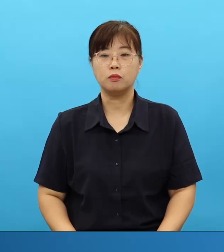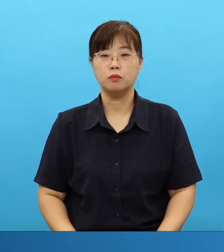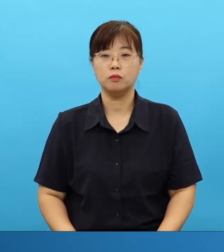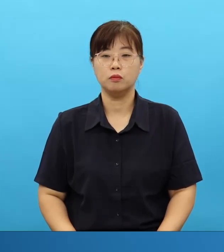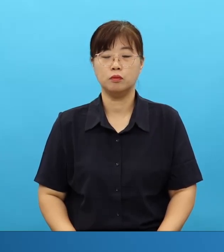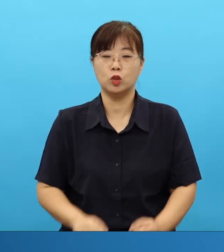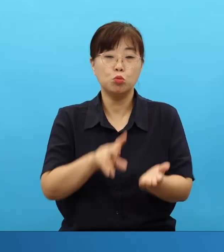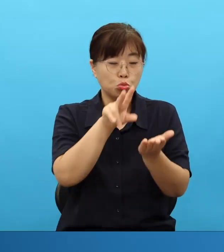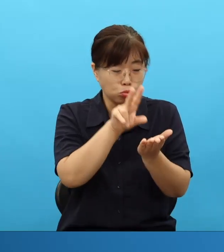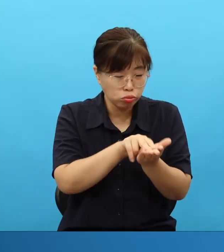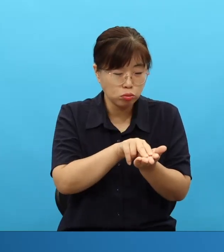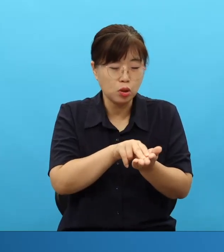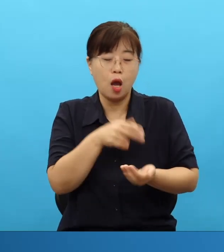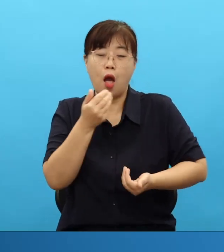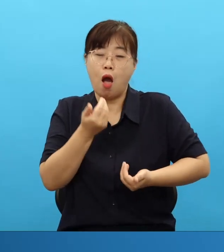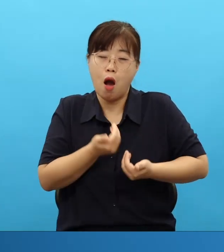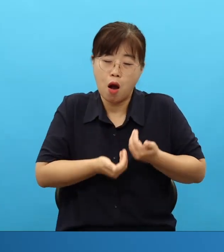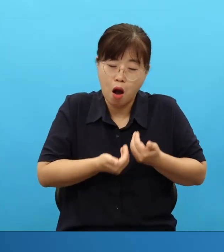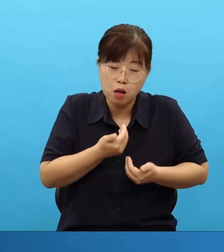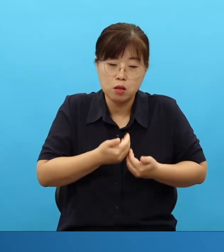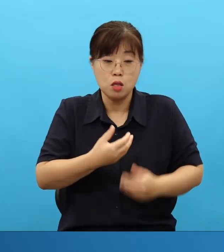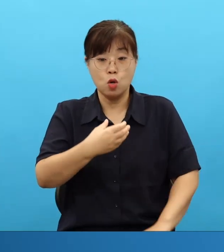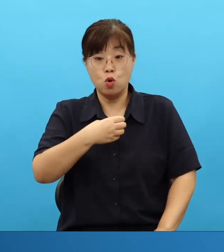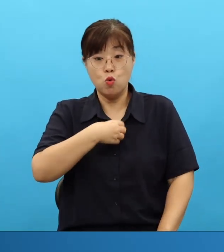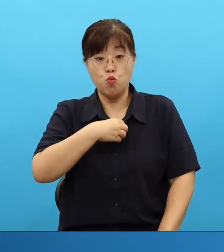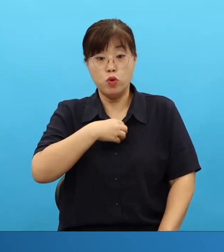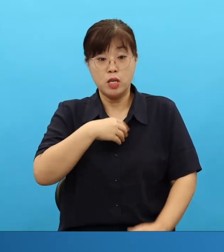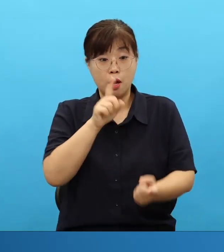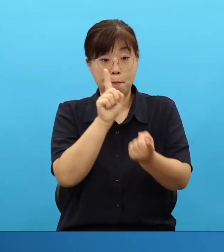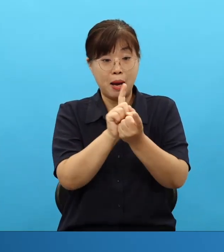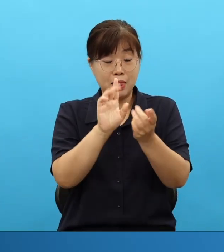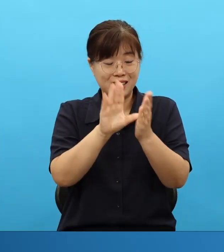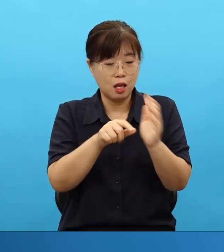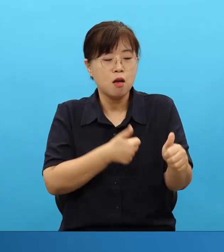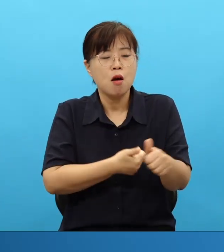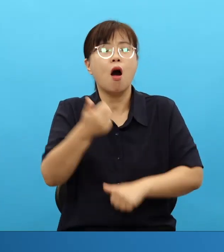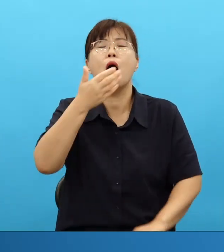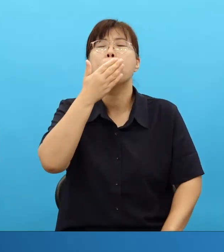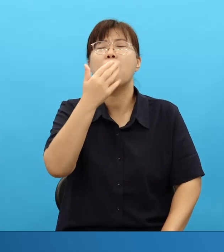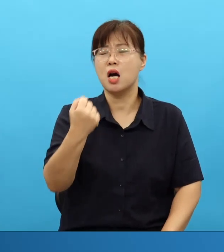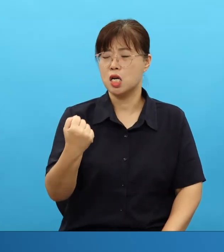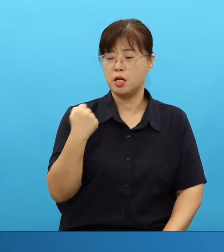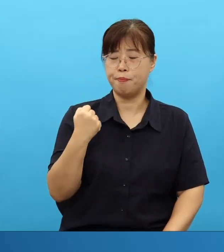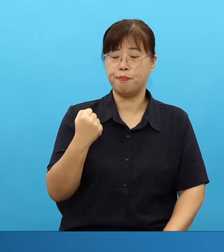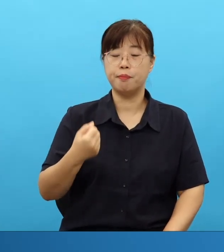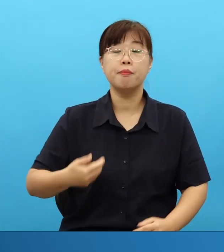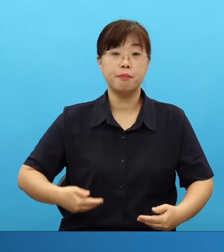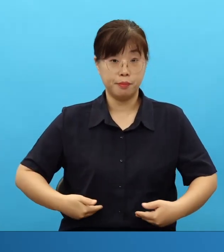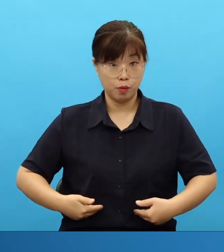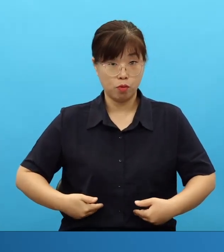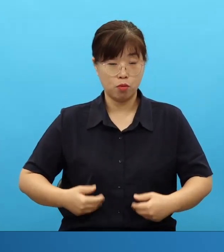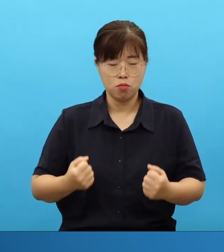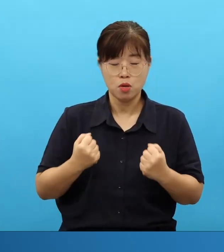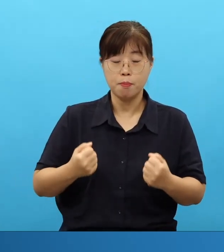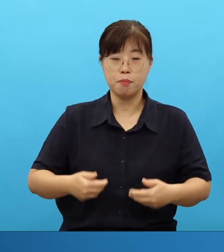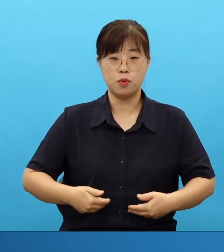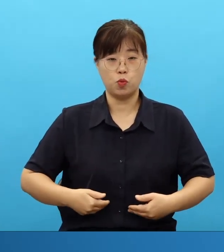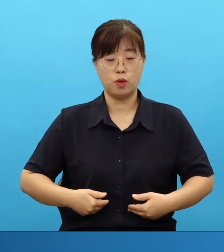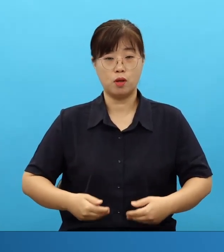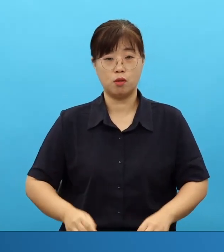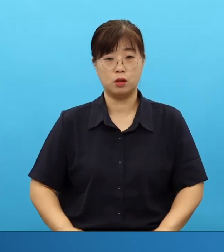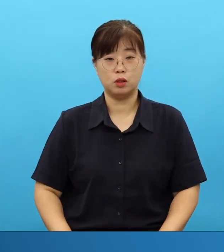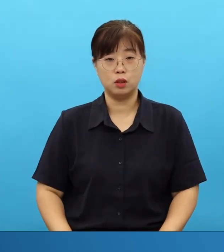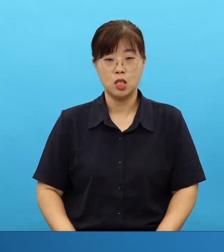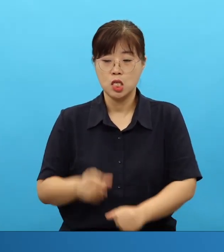아닙니다이 이길 수 있는을 가지가 요게 중요합니다 이미